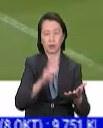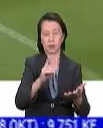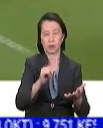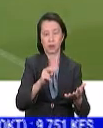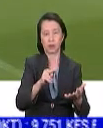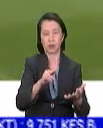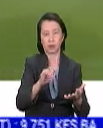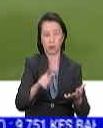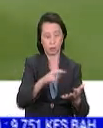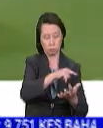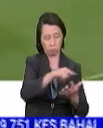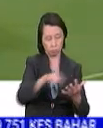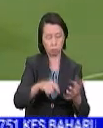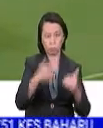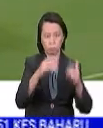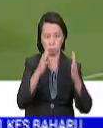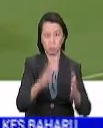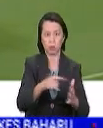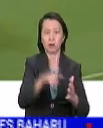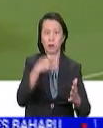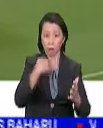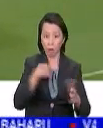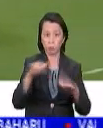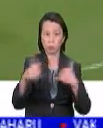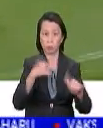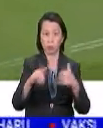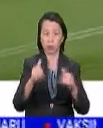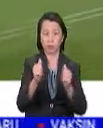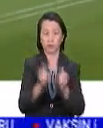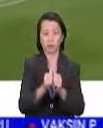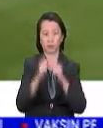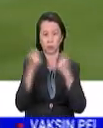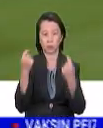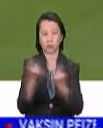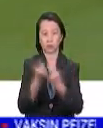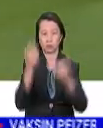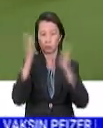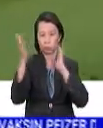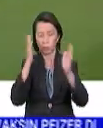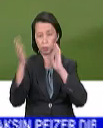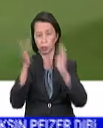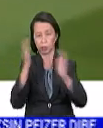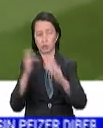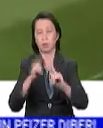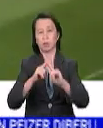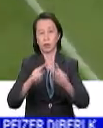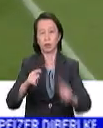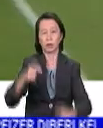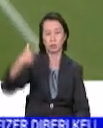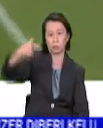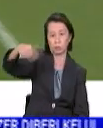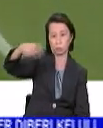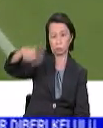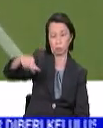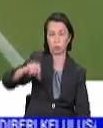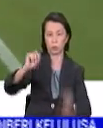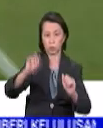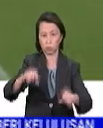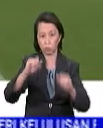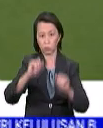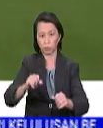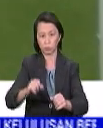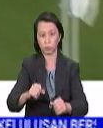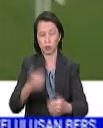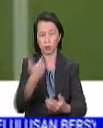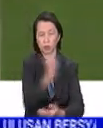Amir yang mana barisan pemain ini juga pernah beraksi bersama pasukan kebangsaan. Namun kualiti serta kemampuan yang